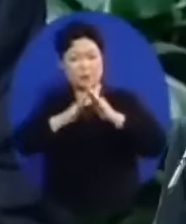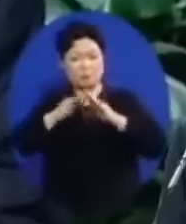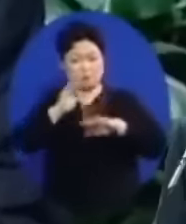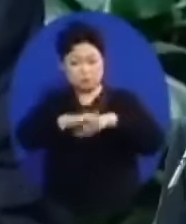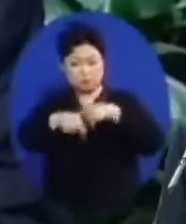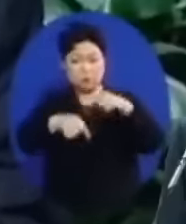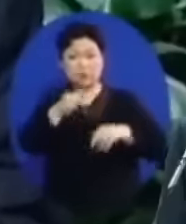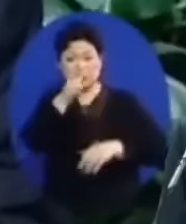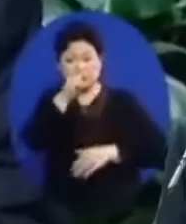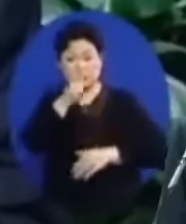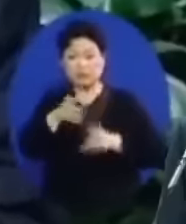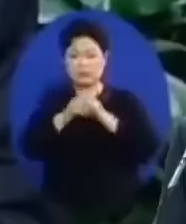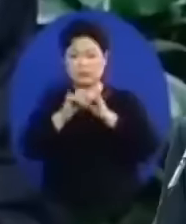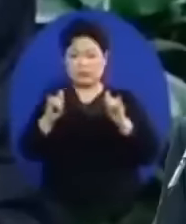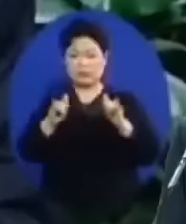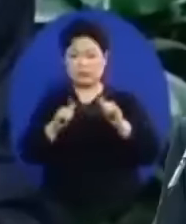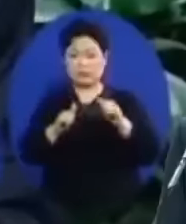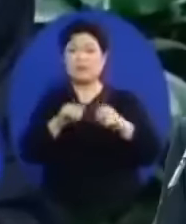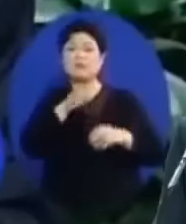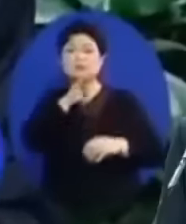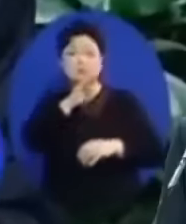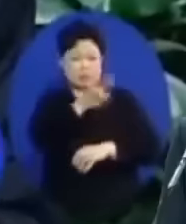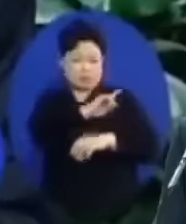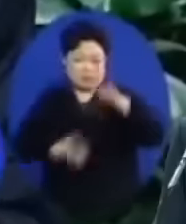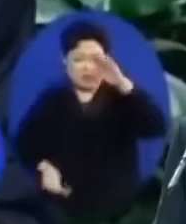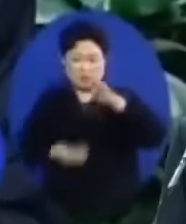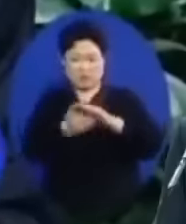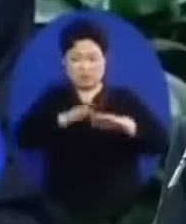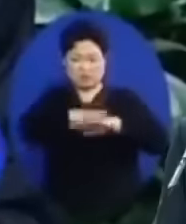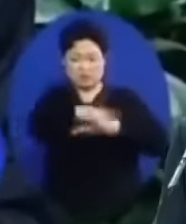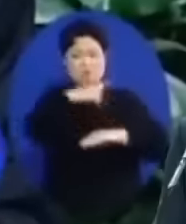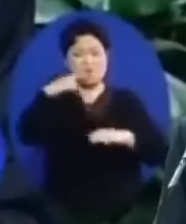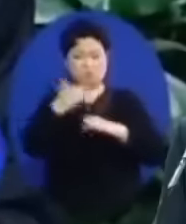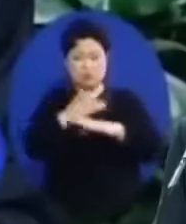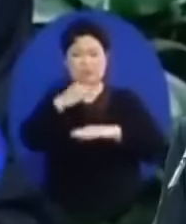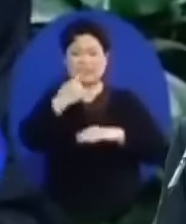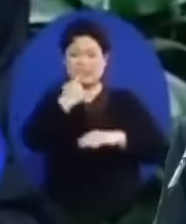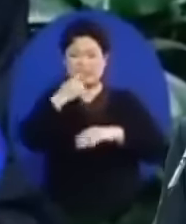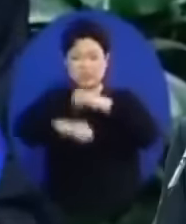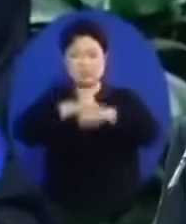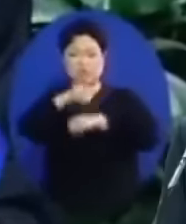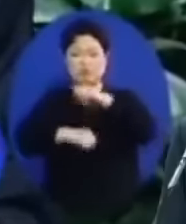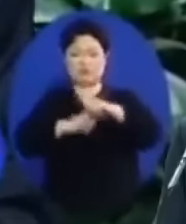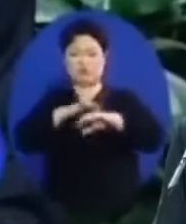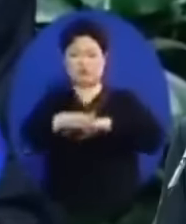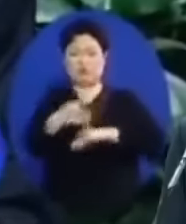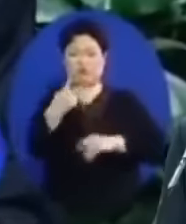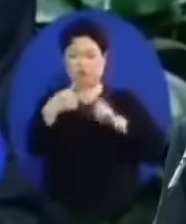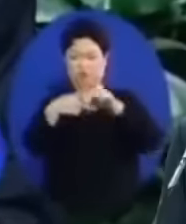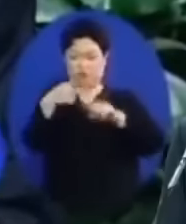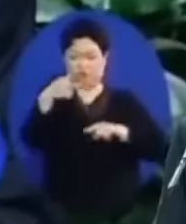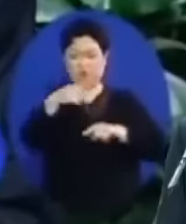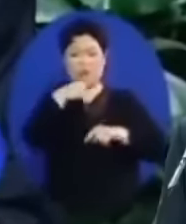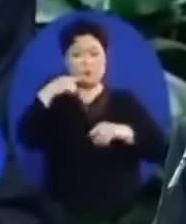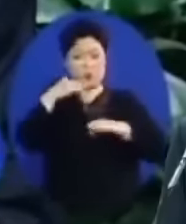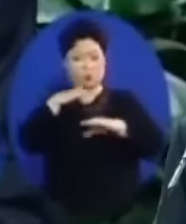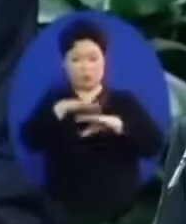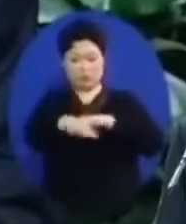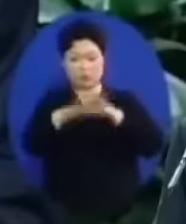했습니다. 인간이 만든 두 최대의 주인은 공산주의와 자유민주주의인 것입니다. 공산주의를 우리가